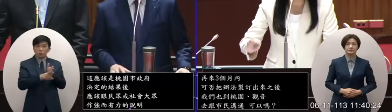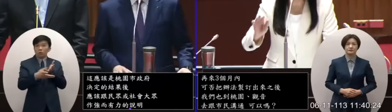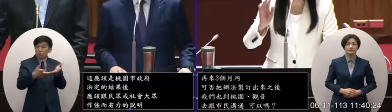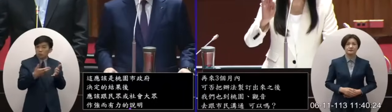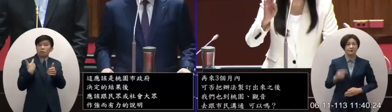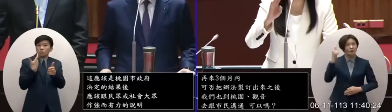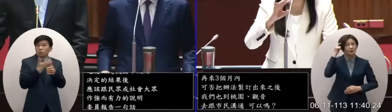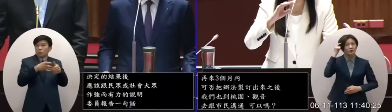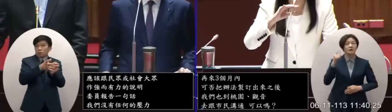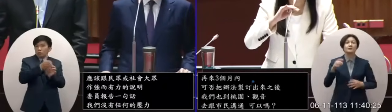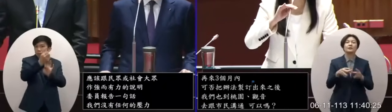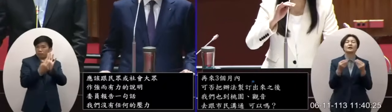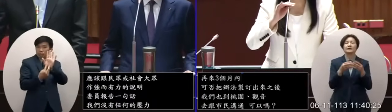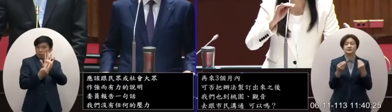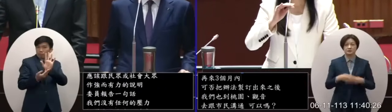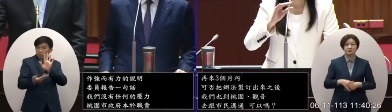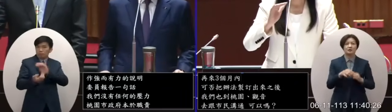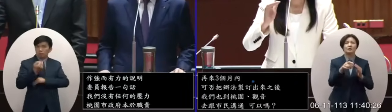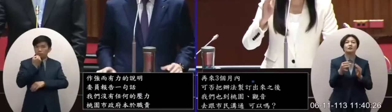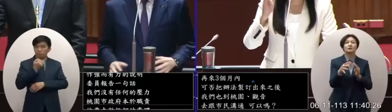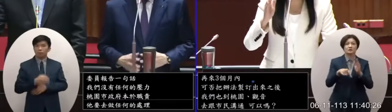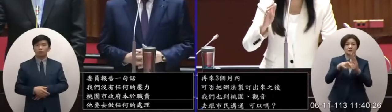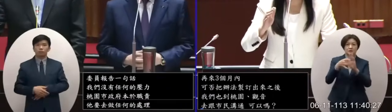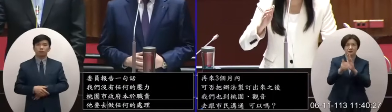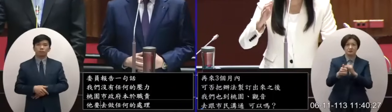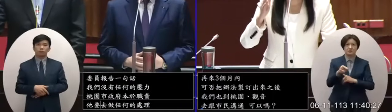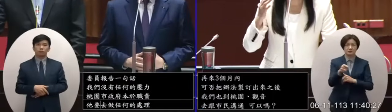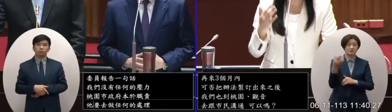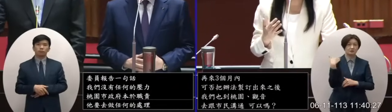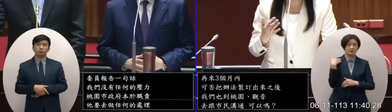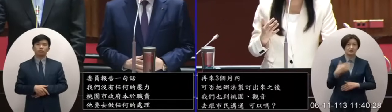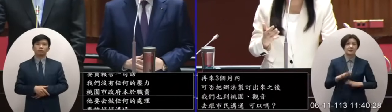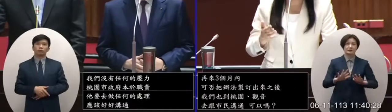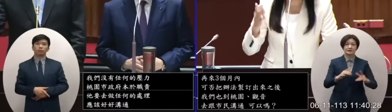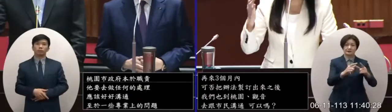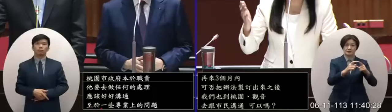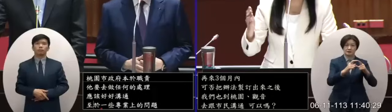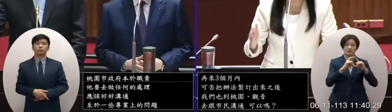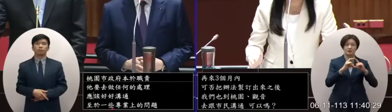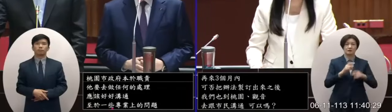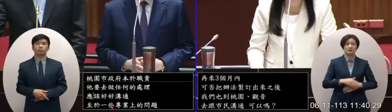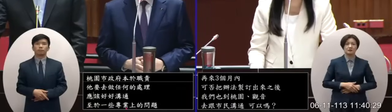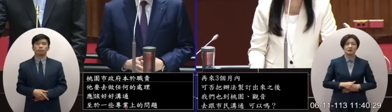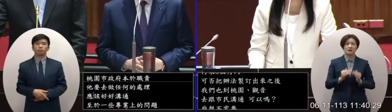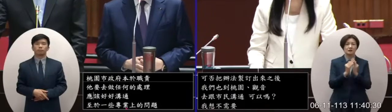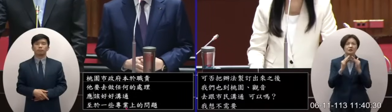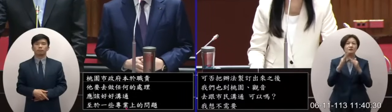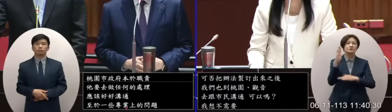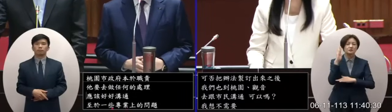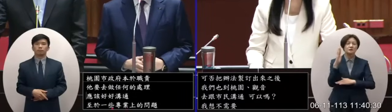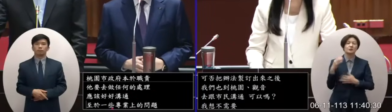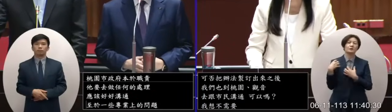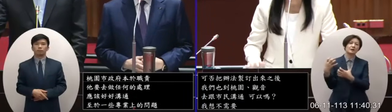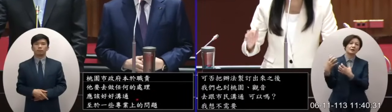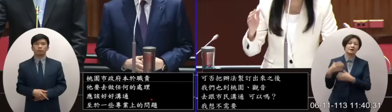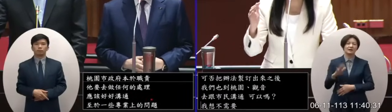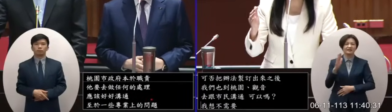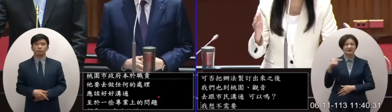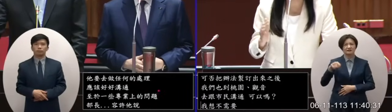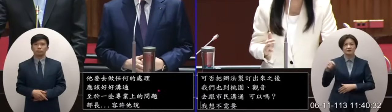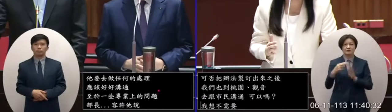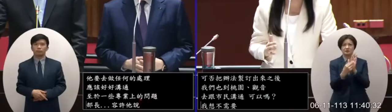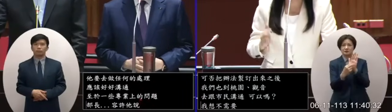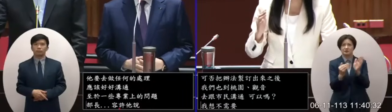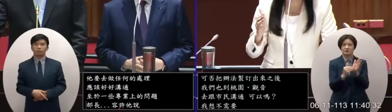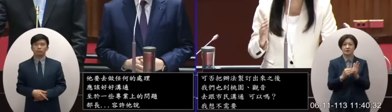他说。 我想不需要了哈，院长，你一直哈今天在这里回答，就是说桃园市政府已经说了，在后